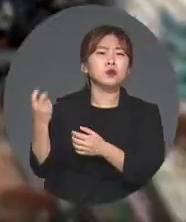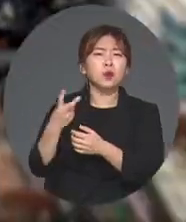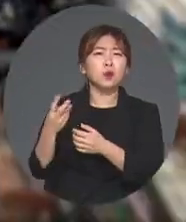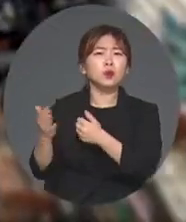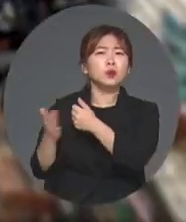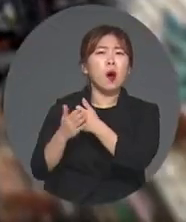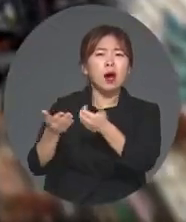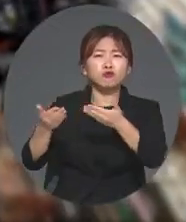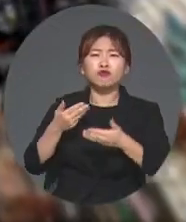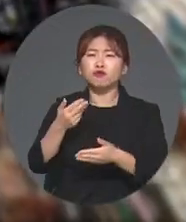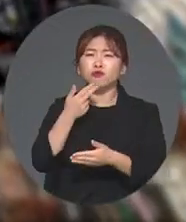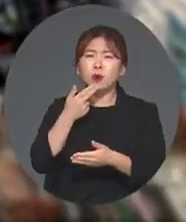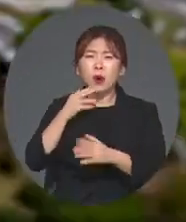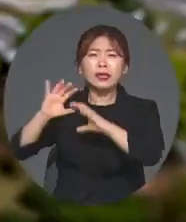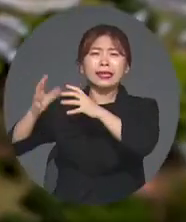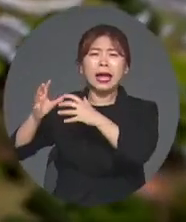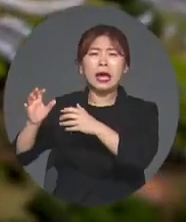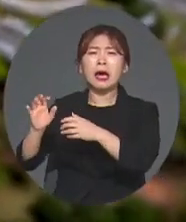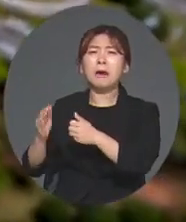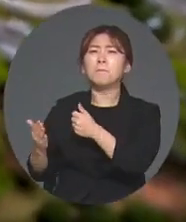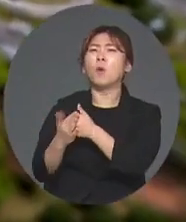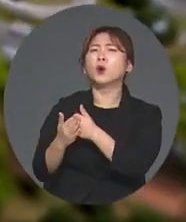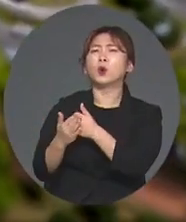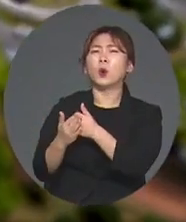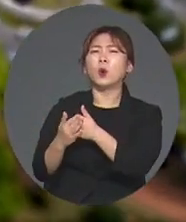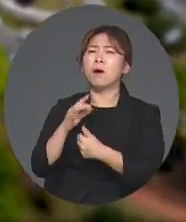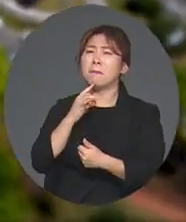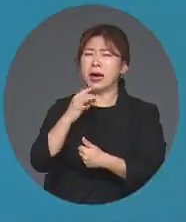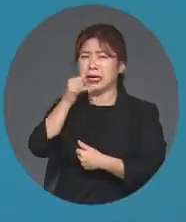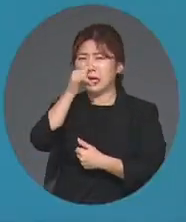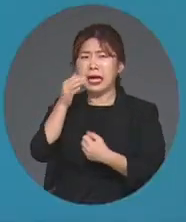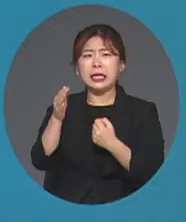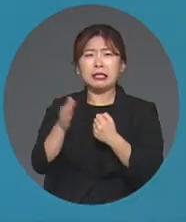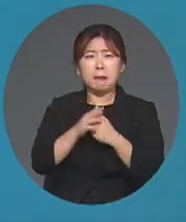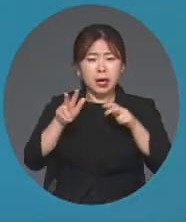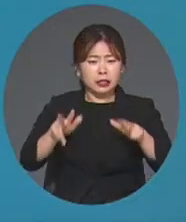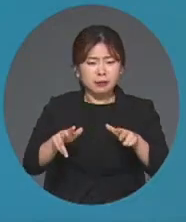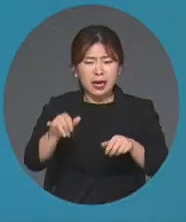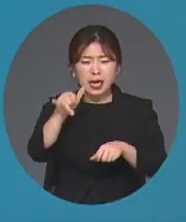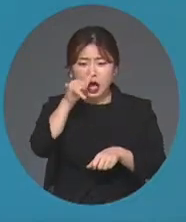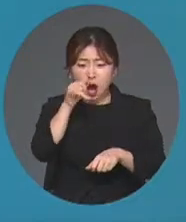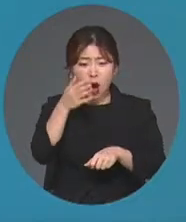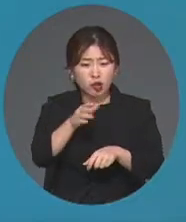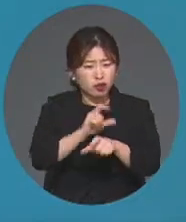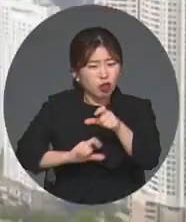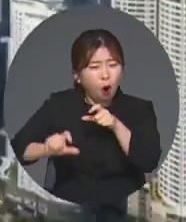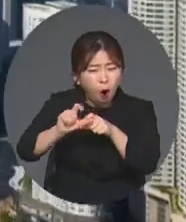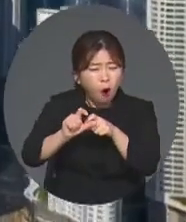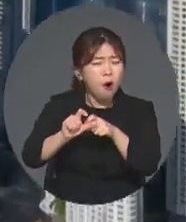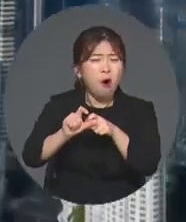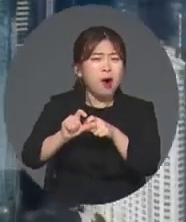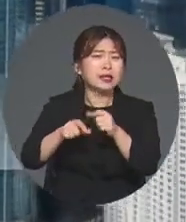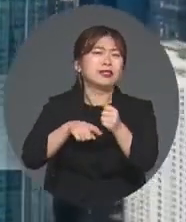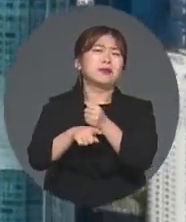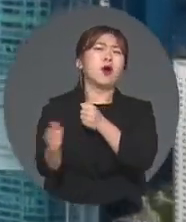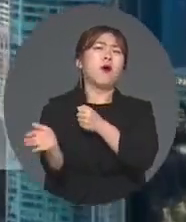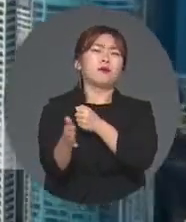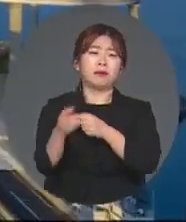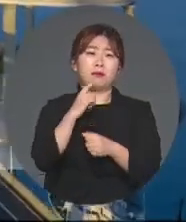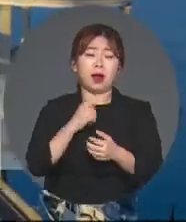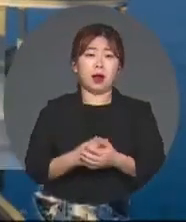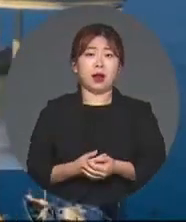대부분이 국비 보조 사업이어서 특별연합이란 옥상옥으로 추진할 이유가 없다고 밝혔습니다.